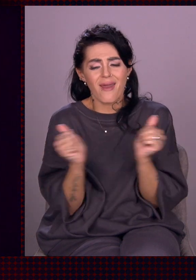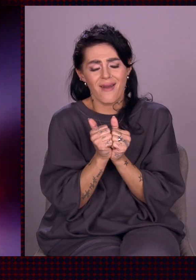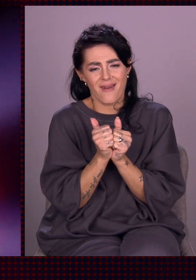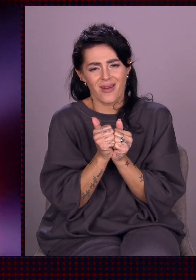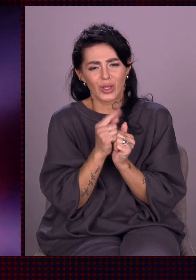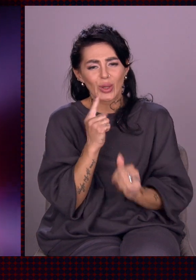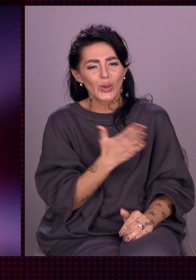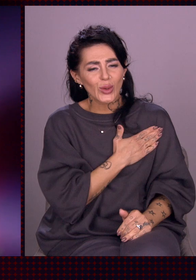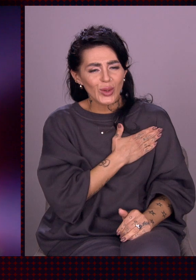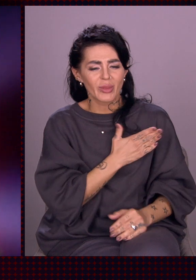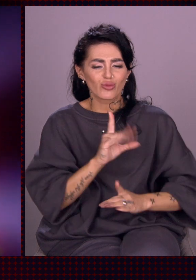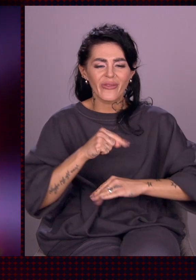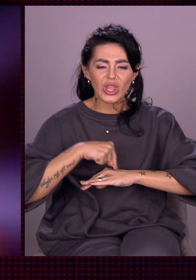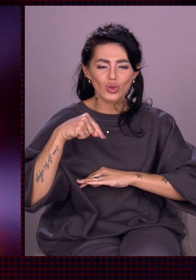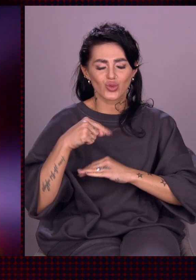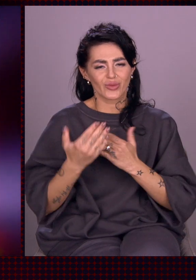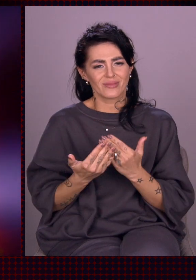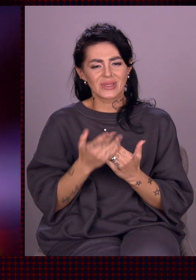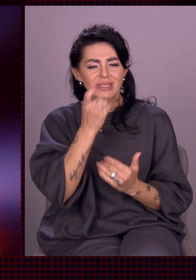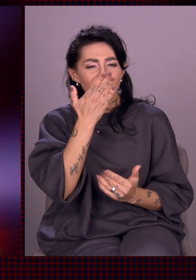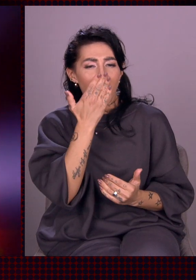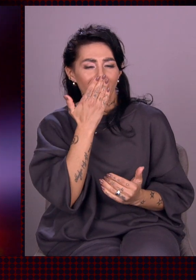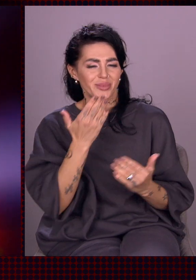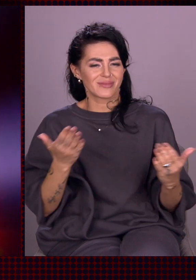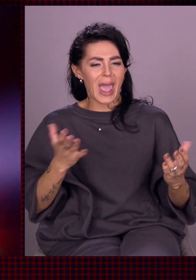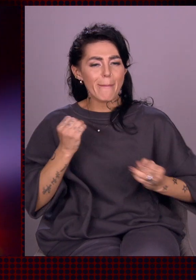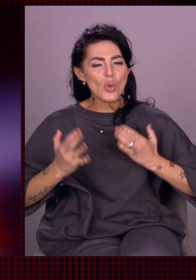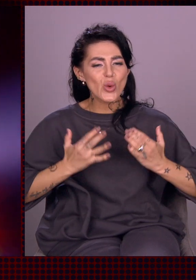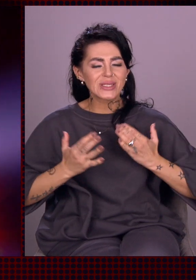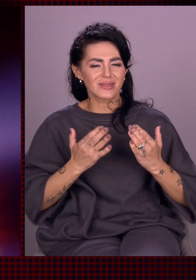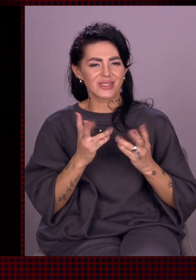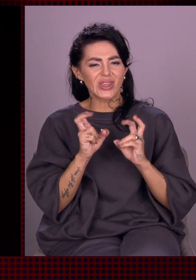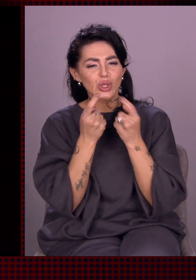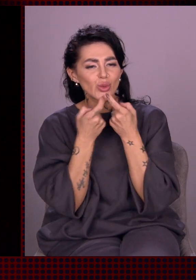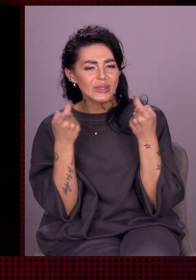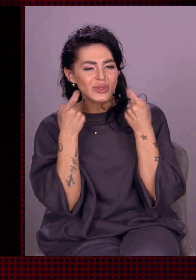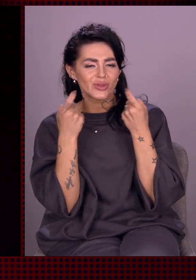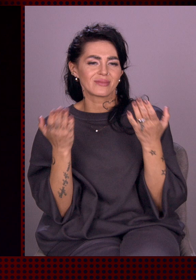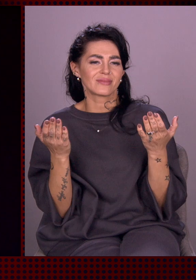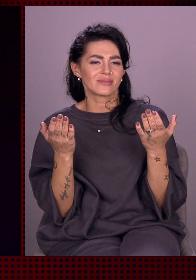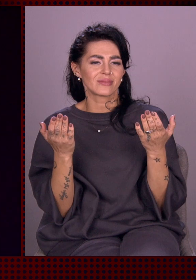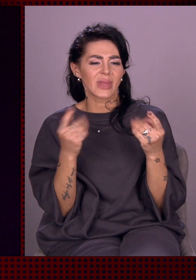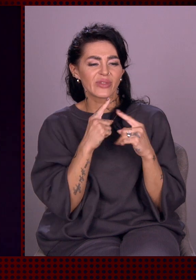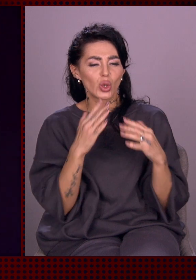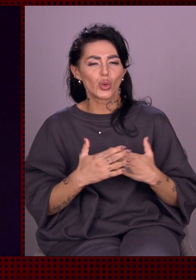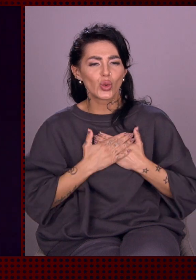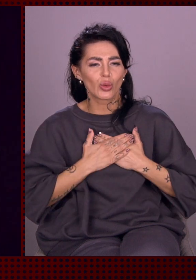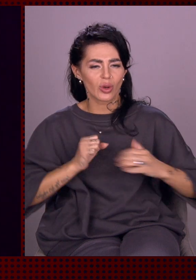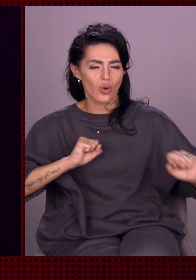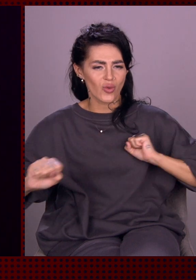її, її запах, її емоції, її усмішки. Любов має керувати